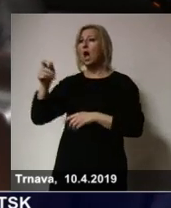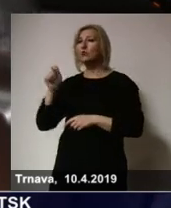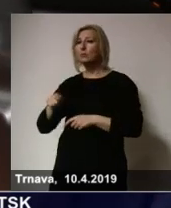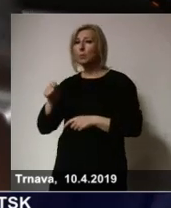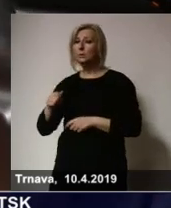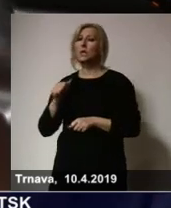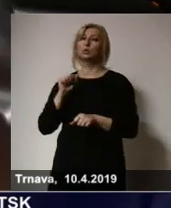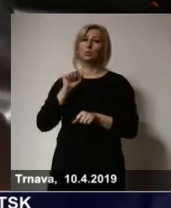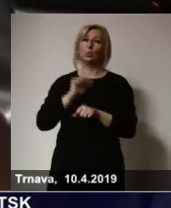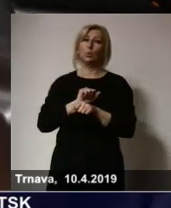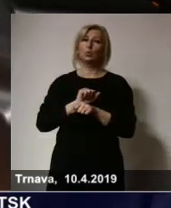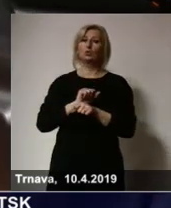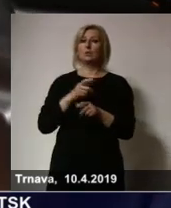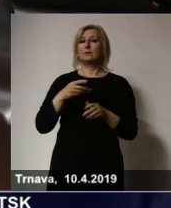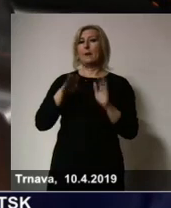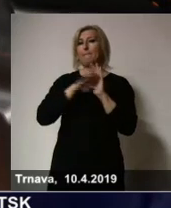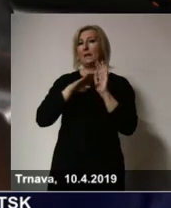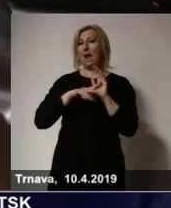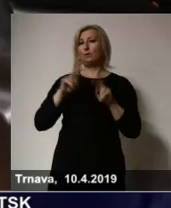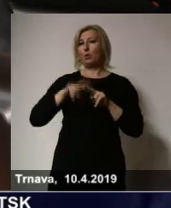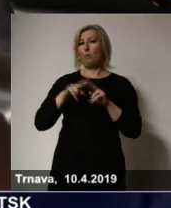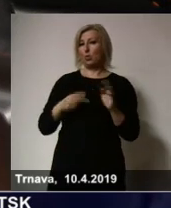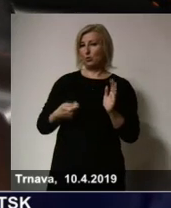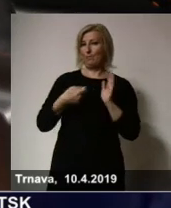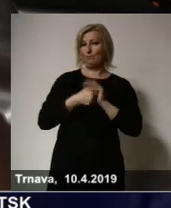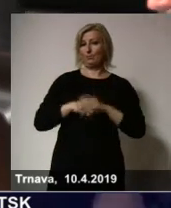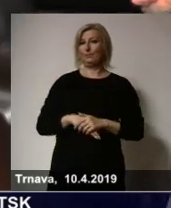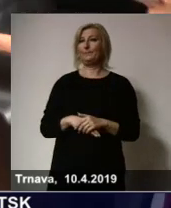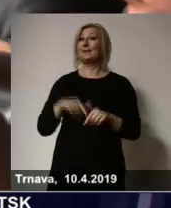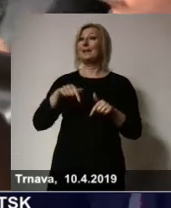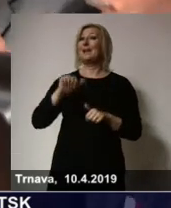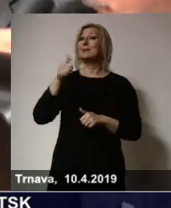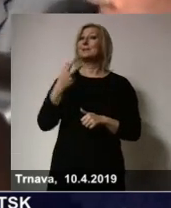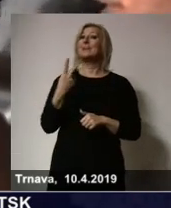pravidlo. Ďakujem, toľko za mňa. Nech sa páči, pán prvý vicežupan.